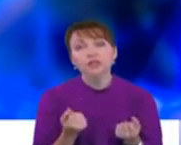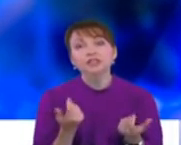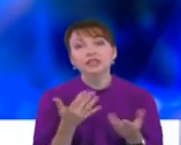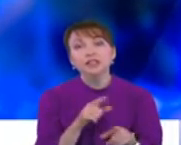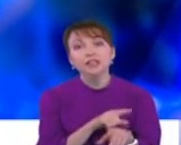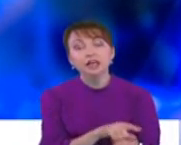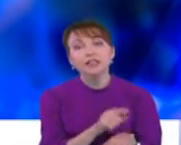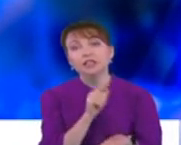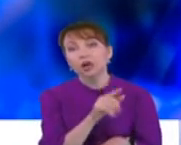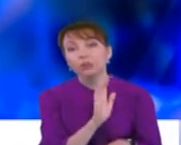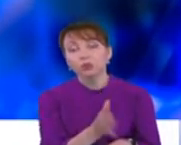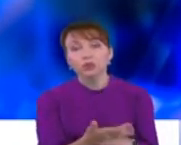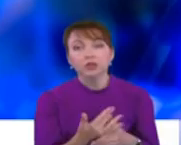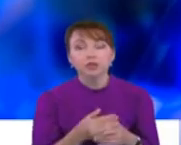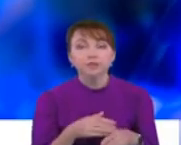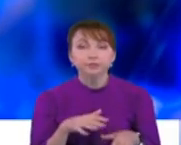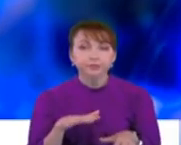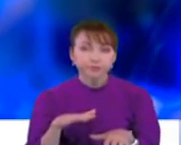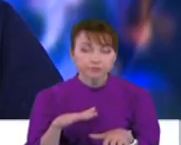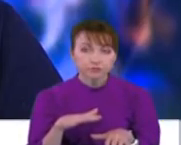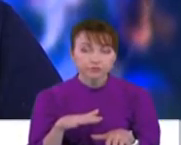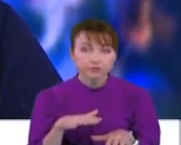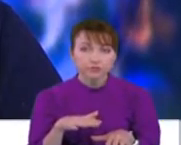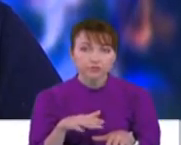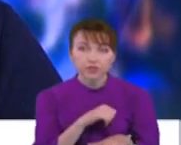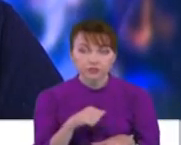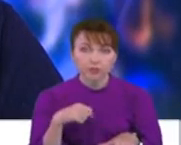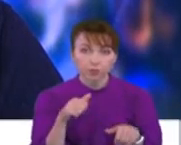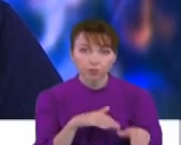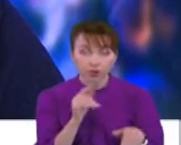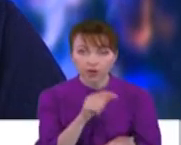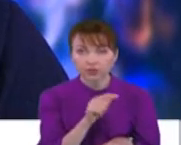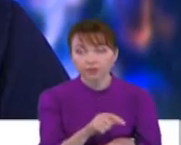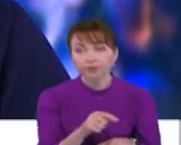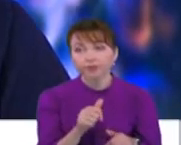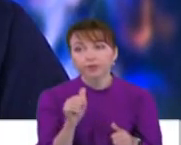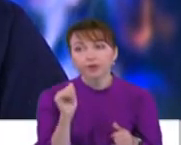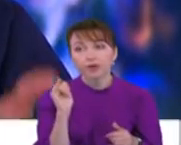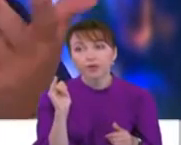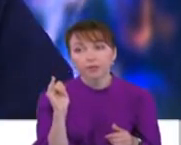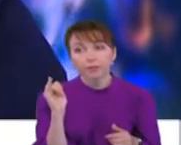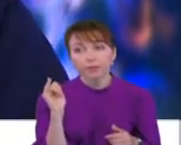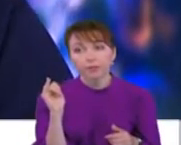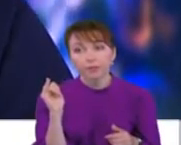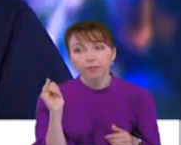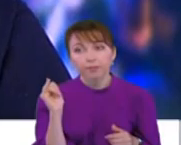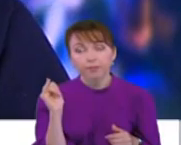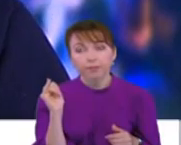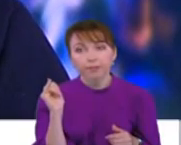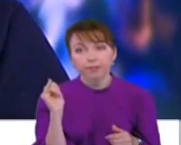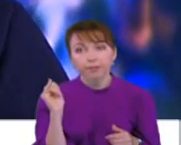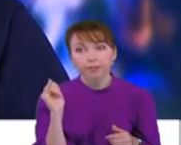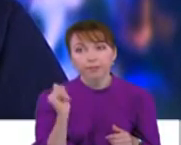буде на прогоні та і на самому параді пального для літаків. Да, ну, найбільша частина